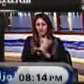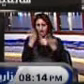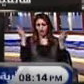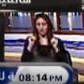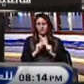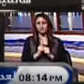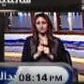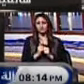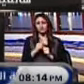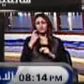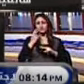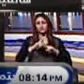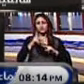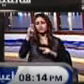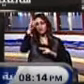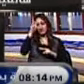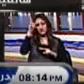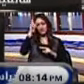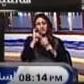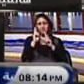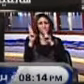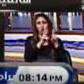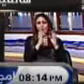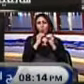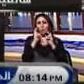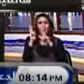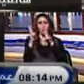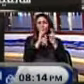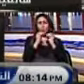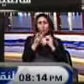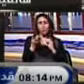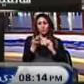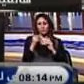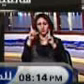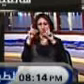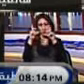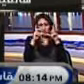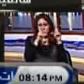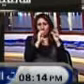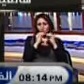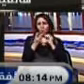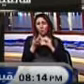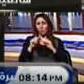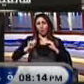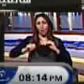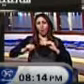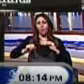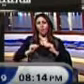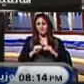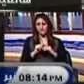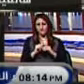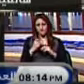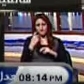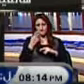بس عايز اعرف من حضرتك اولا الاجواء اللي شفتها النهارده وانت بتصور اللقطات واللي هي الحكم